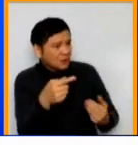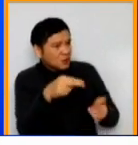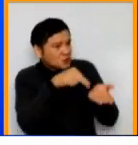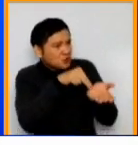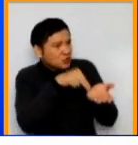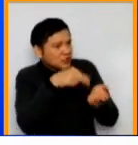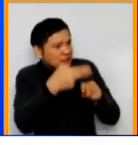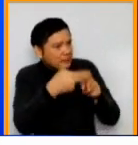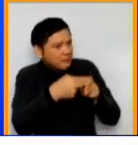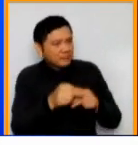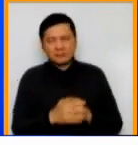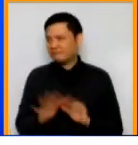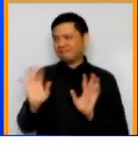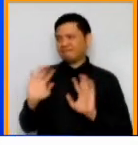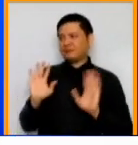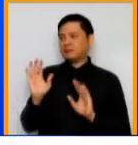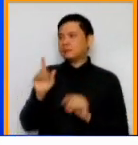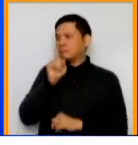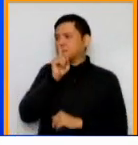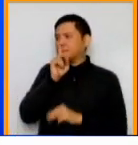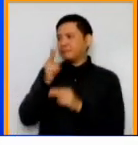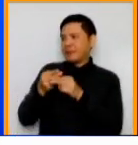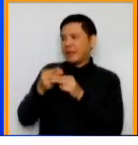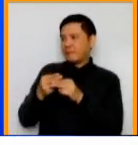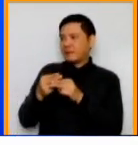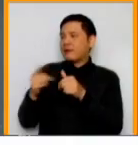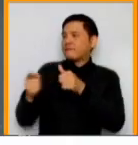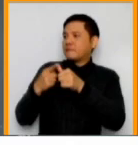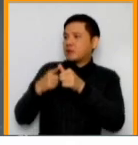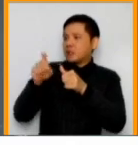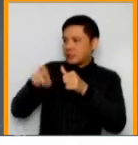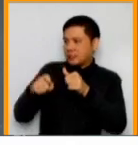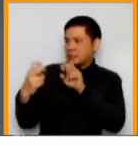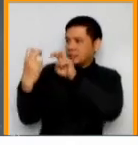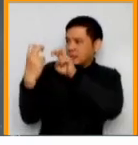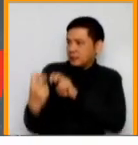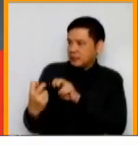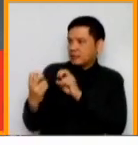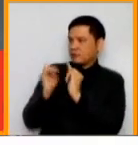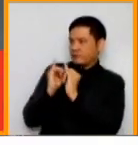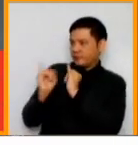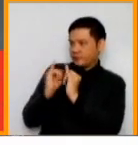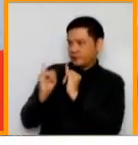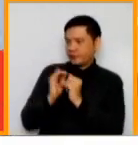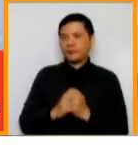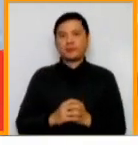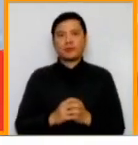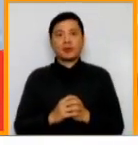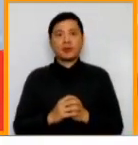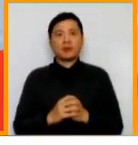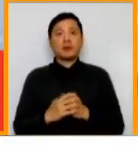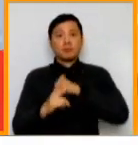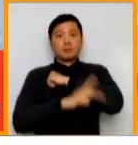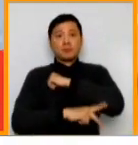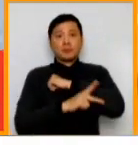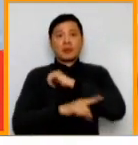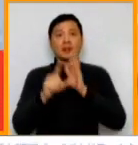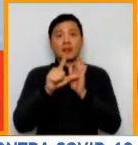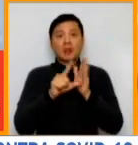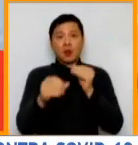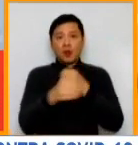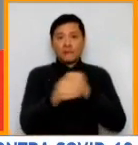nurse na siya yung nag-inject ng vaccines. Inaalam ng Provincial Legal Office ang pananagutan sa batas ng